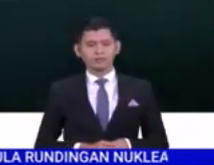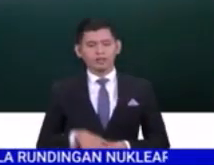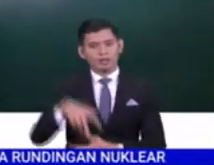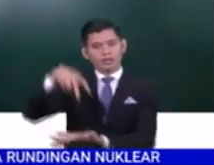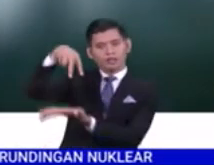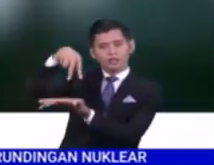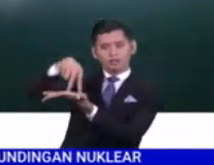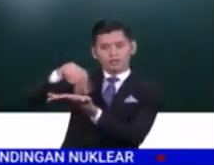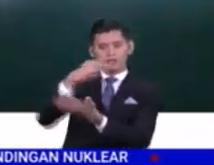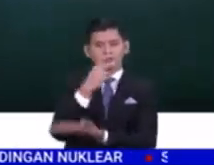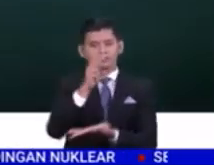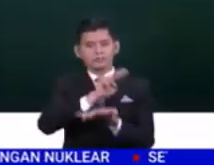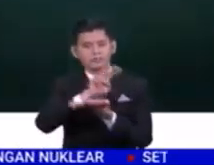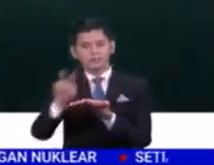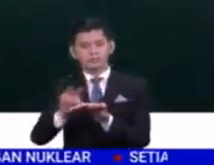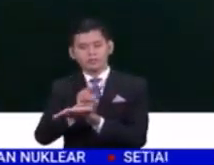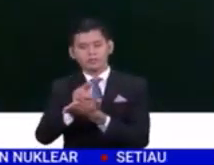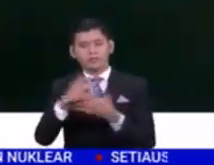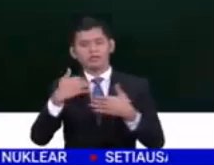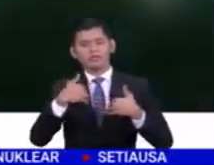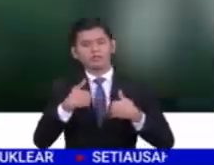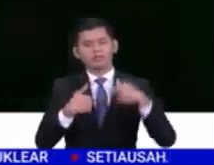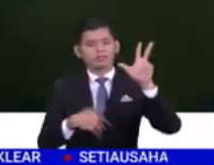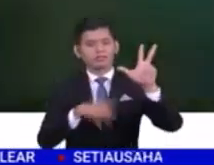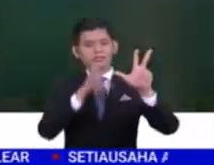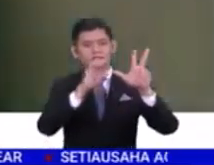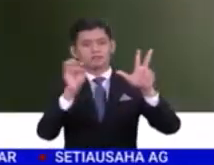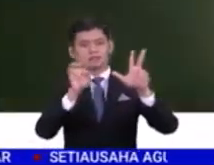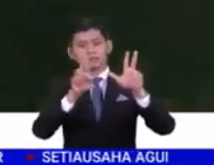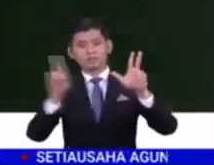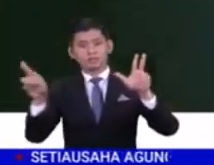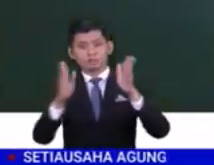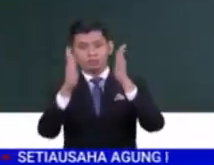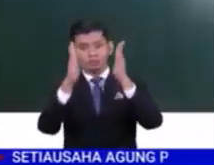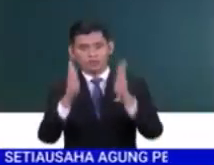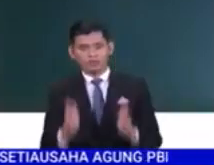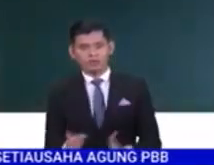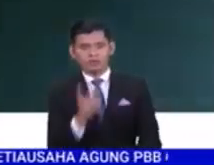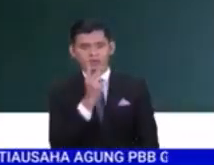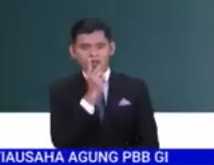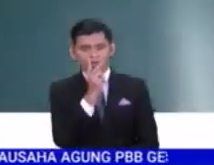berkenaan. Video ini mendapat lebih 300,000 tontonan.